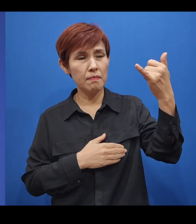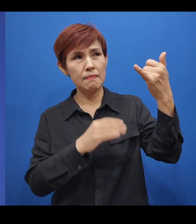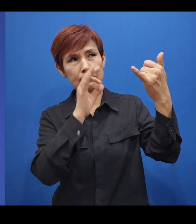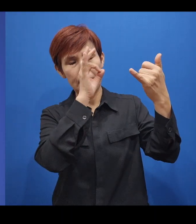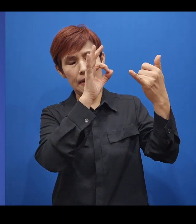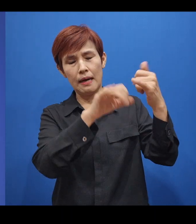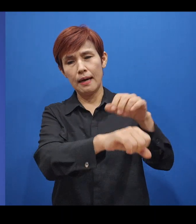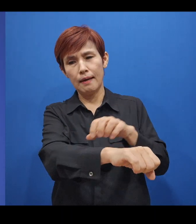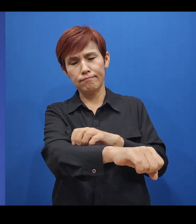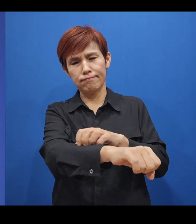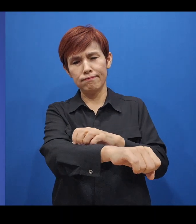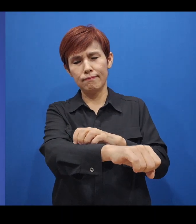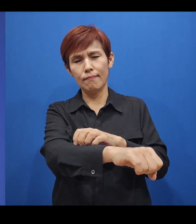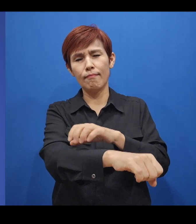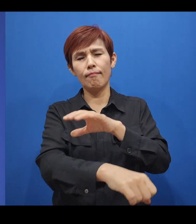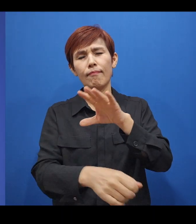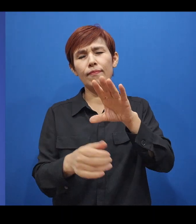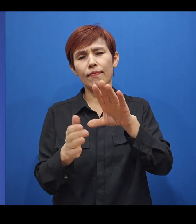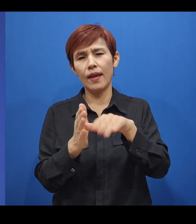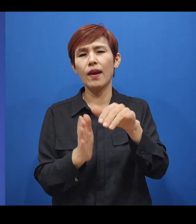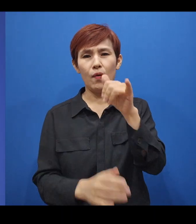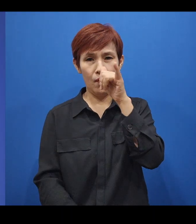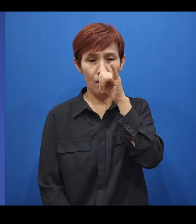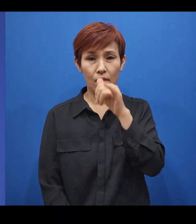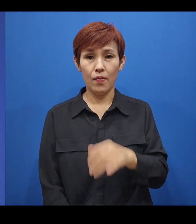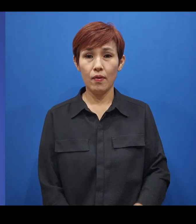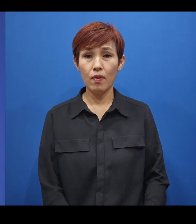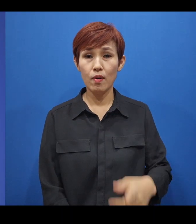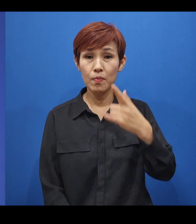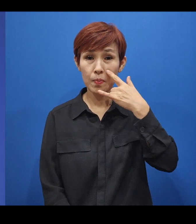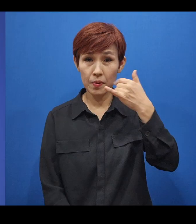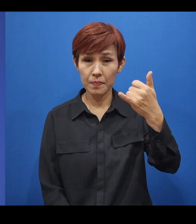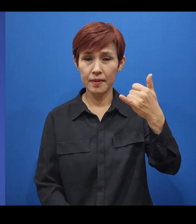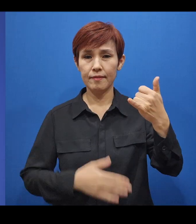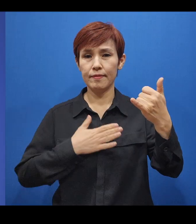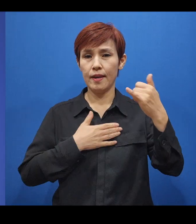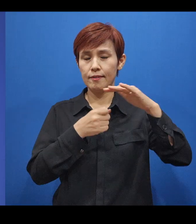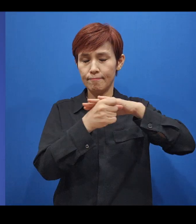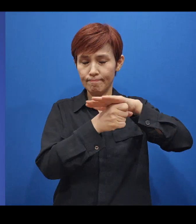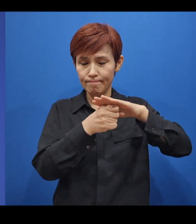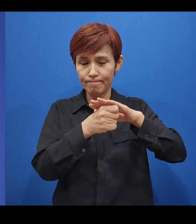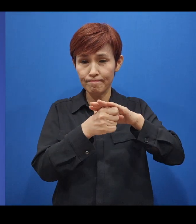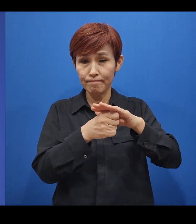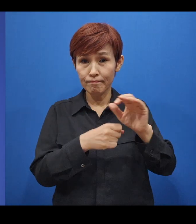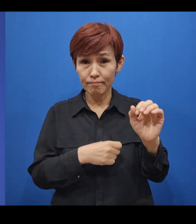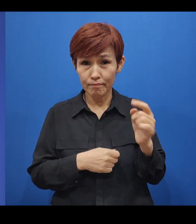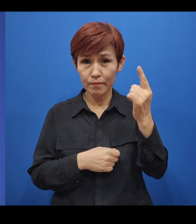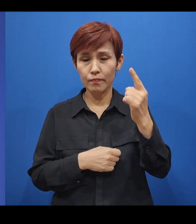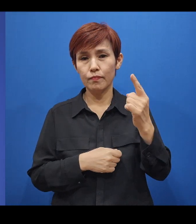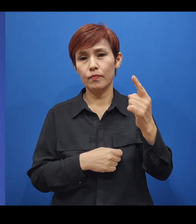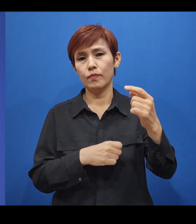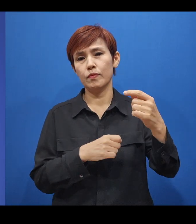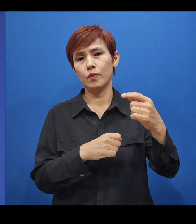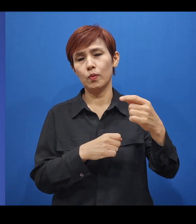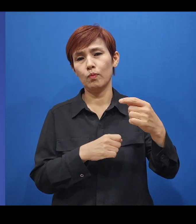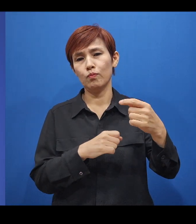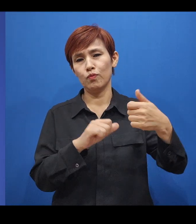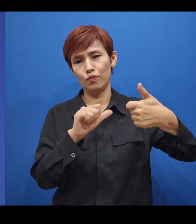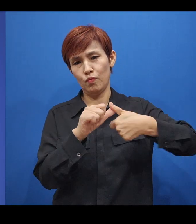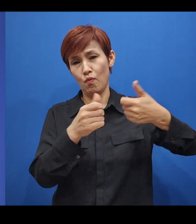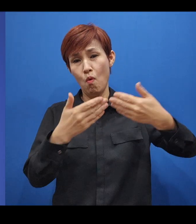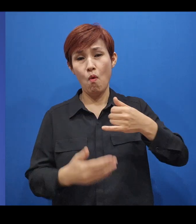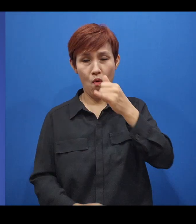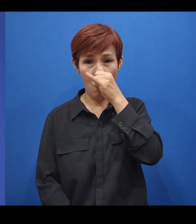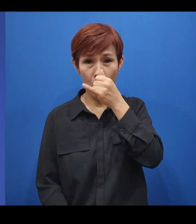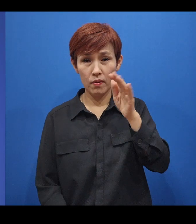불편해요. 부모님이 사랑해서 하시는 말씀인 걸 아는데 그 말씀 듣고 있으면 짜증이 나고